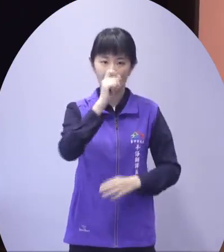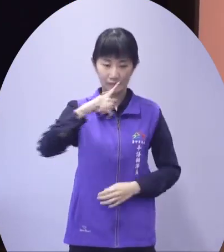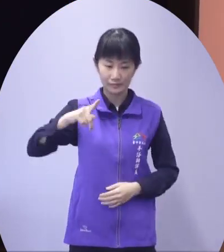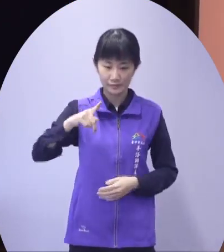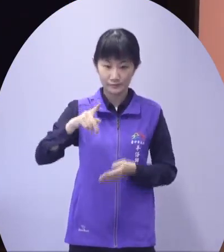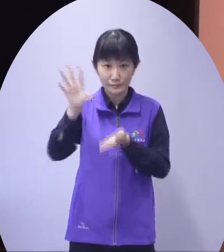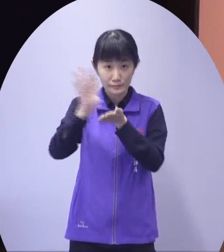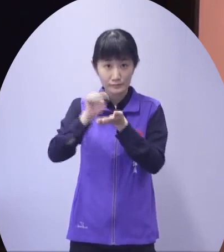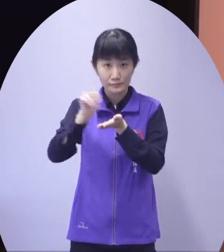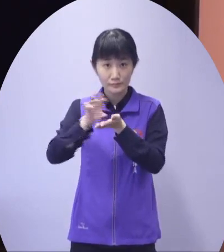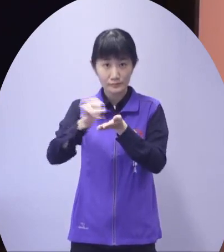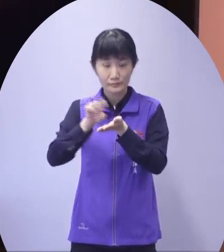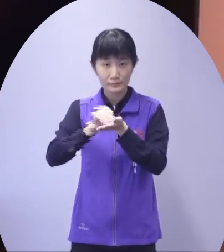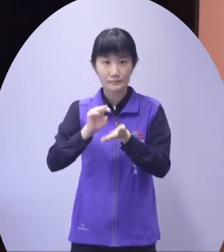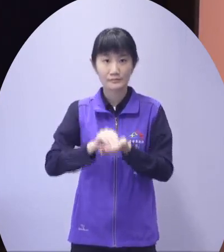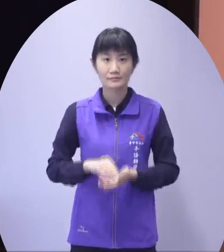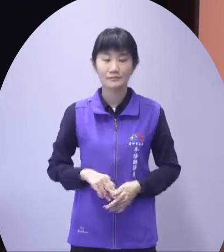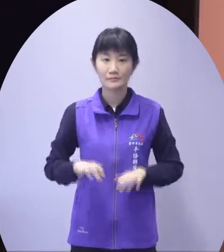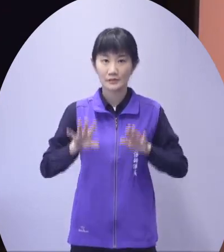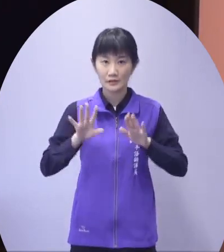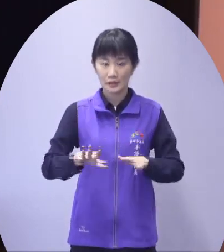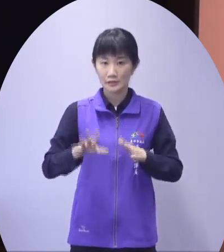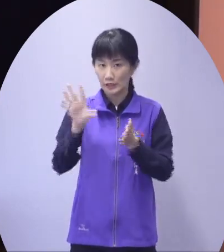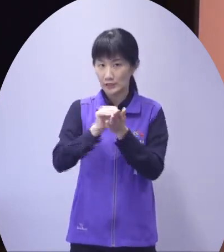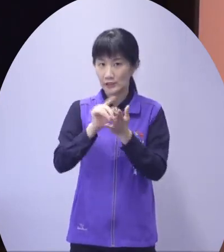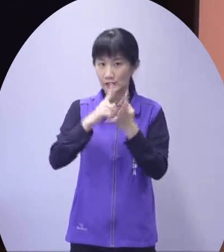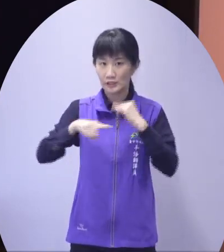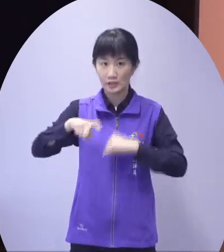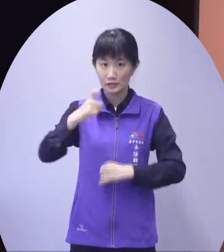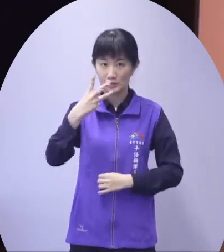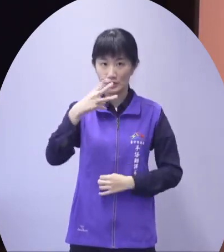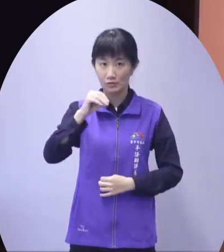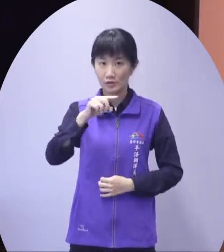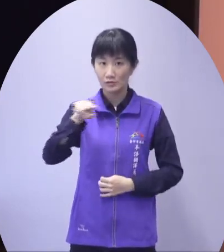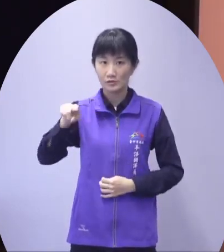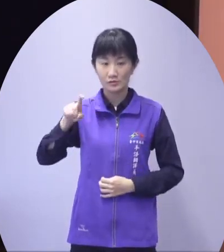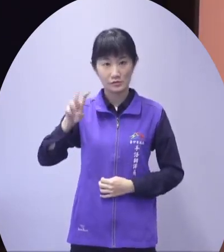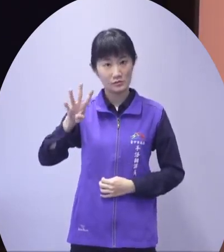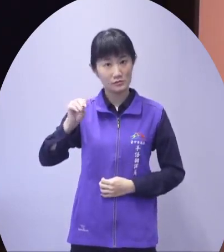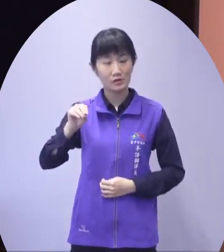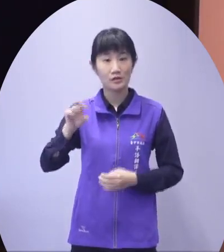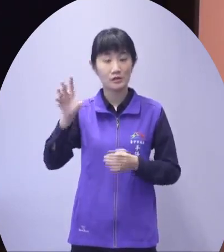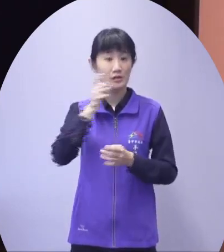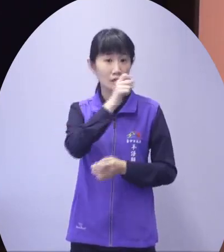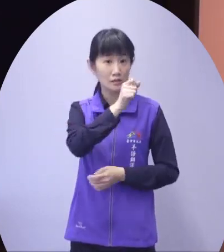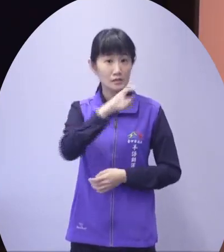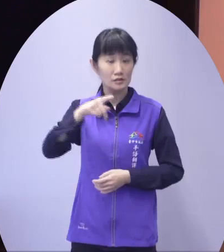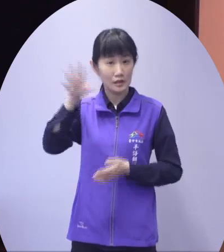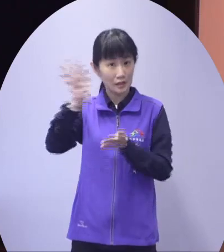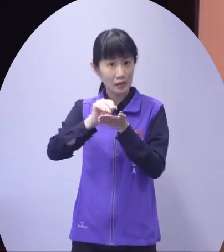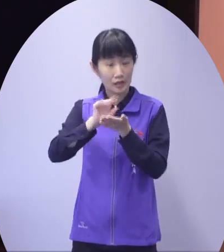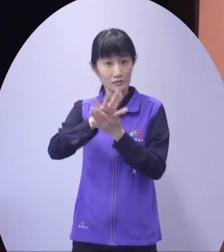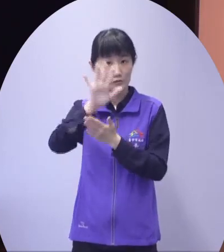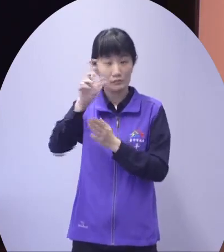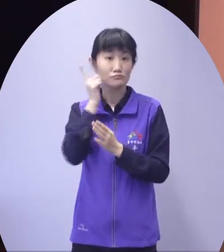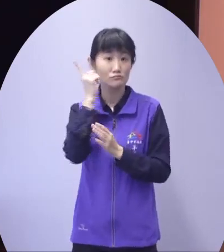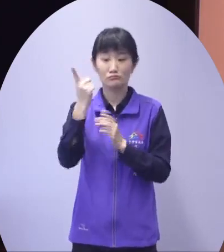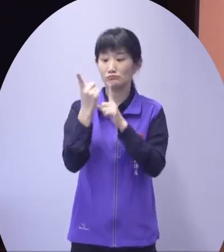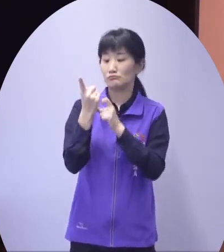有13-14万左右的使用人数哦。那大玩台中 APP 下载之后呢，你就可以看到里